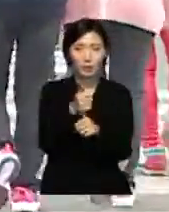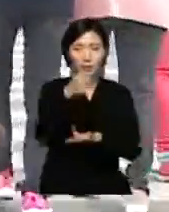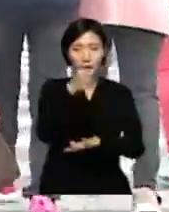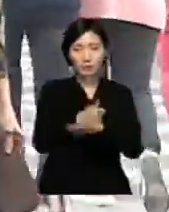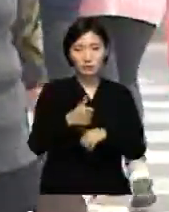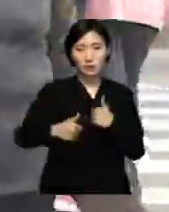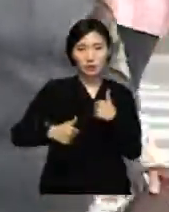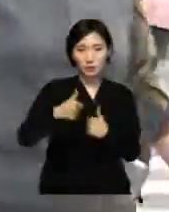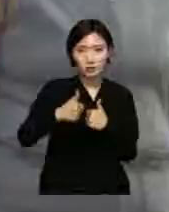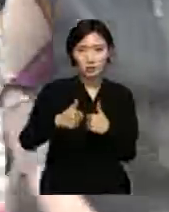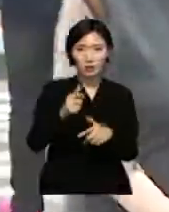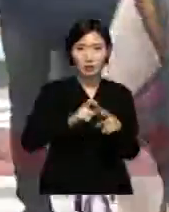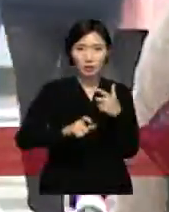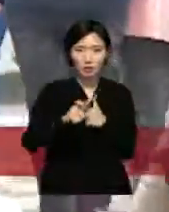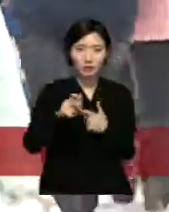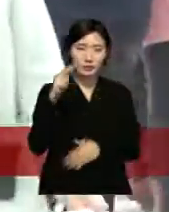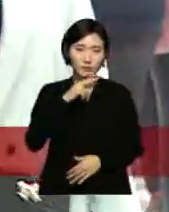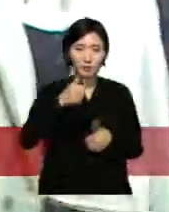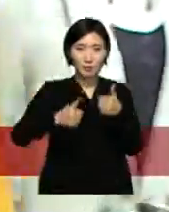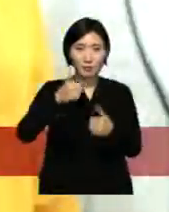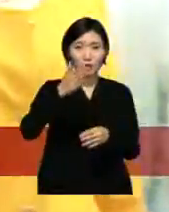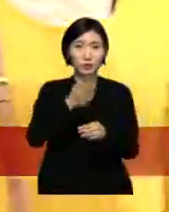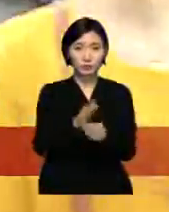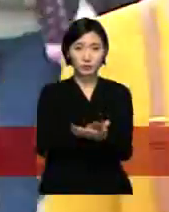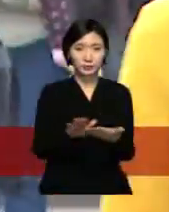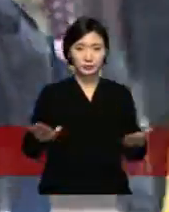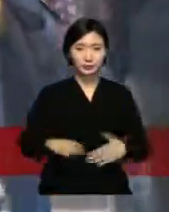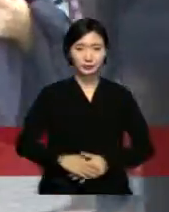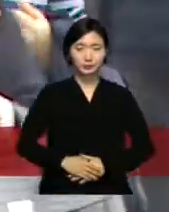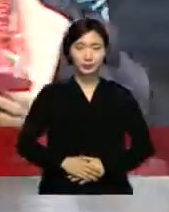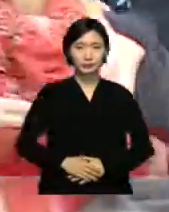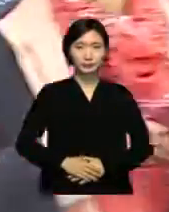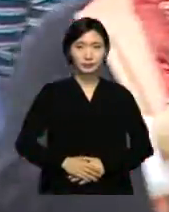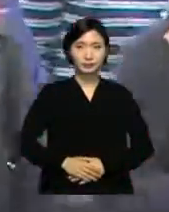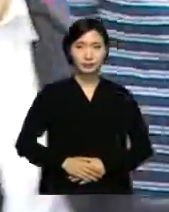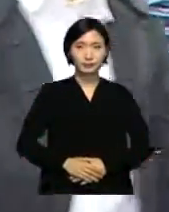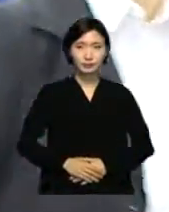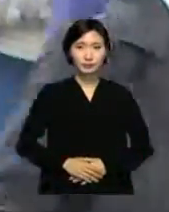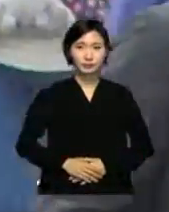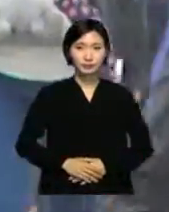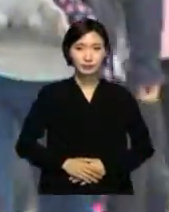막판 경쟁은 한층 더 치열해지고 있습니다. 서울 경기 케이블TV 김대영입니다.